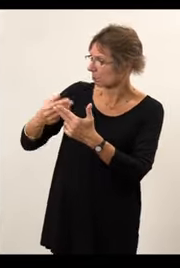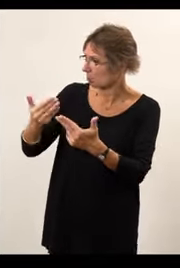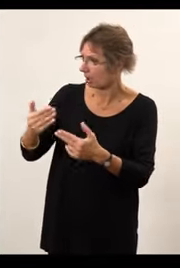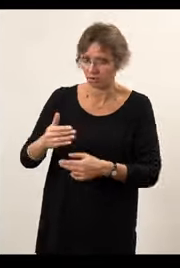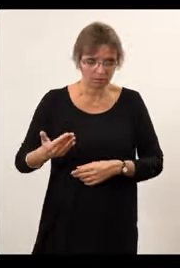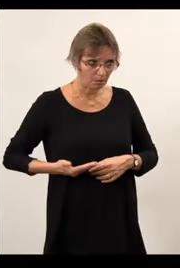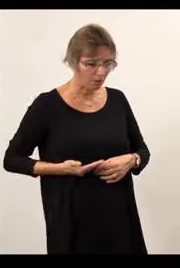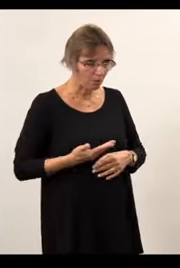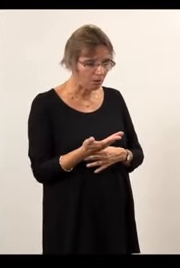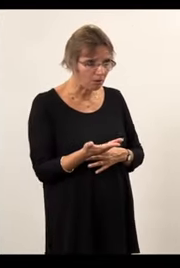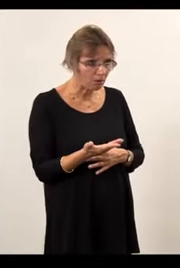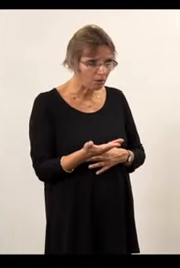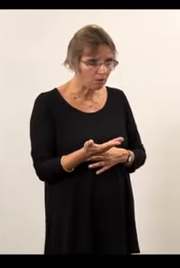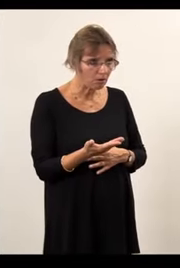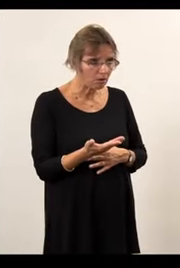Maman?